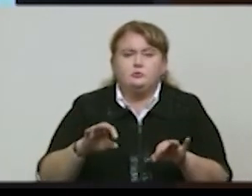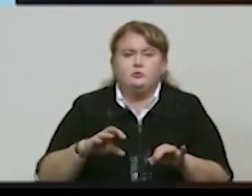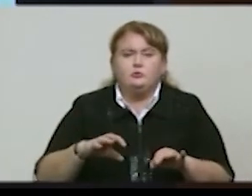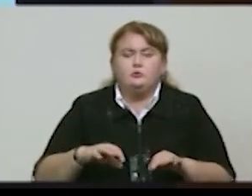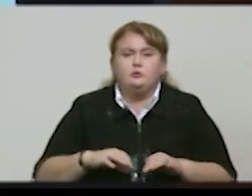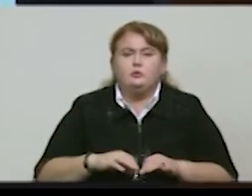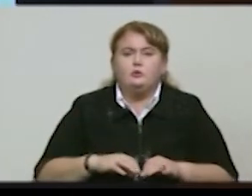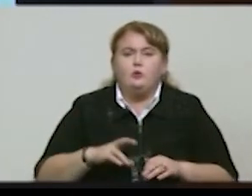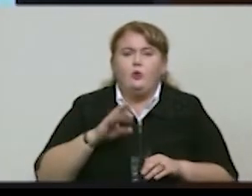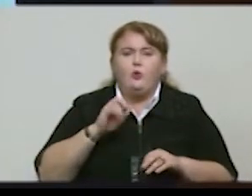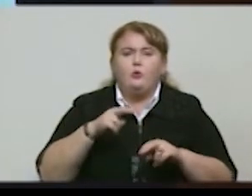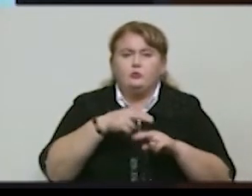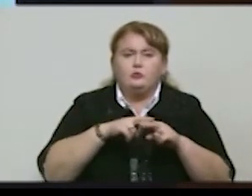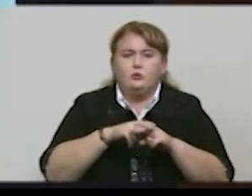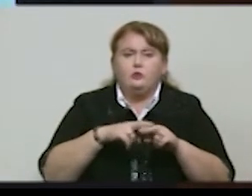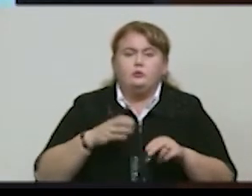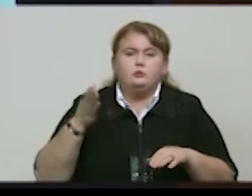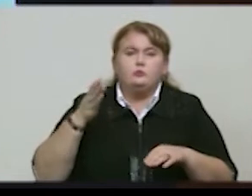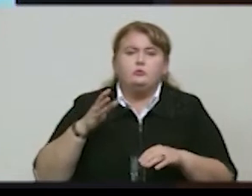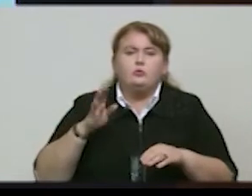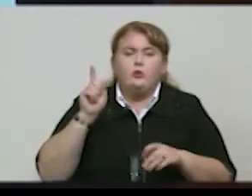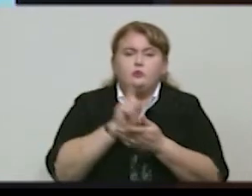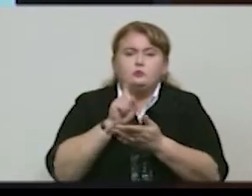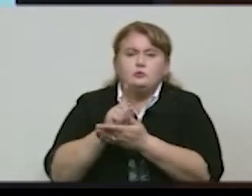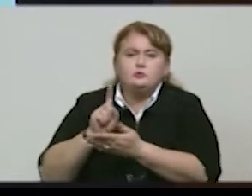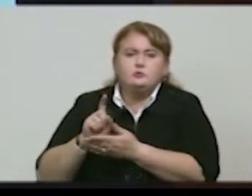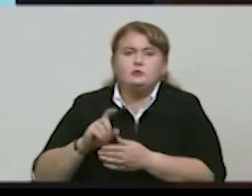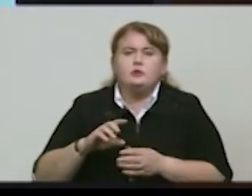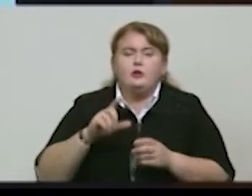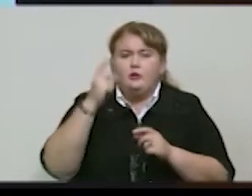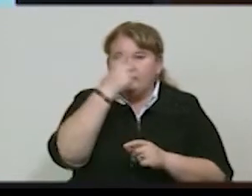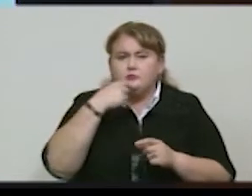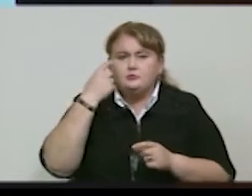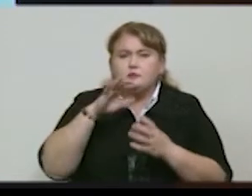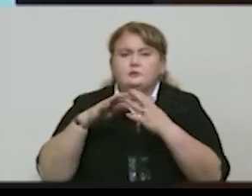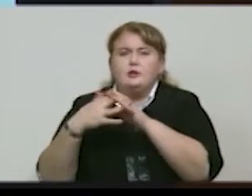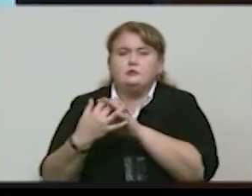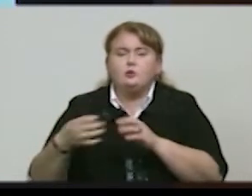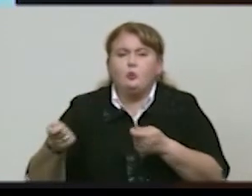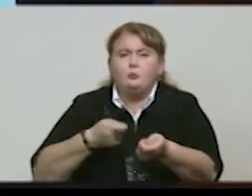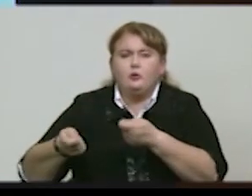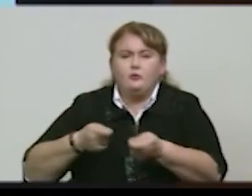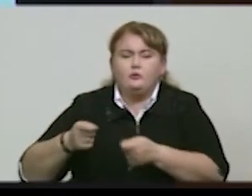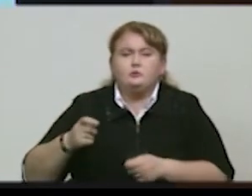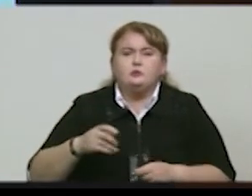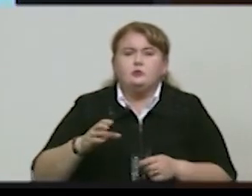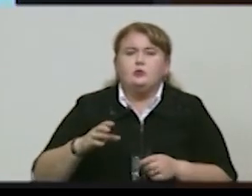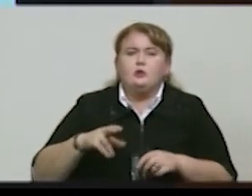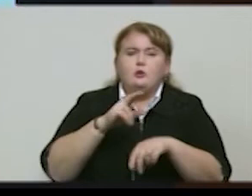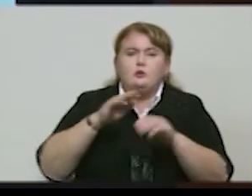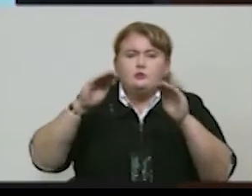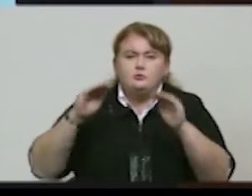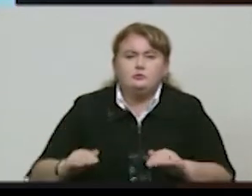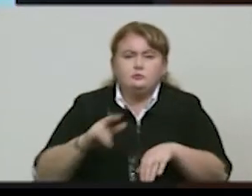набора должностные лица волостных, сельских и аульных управлений, нижние полицейские